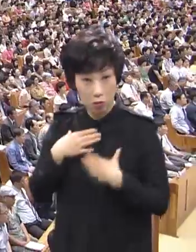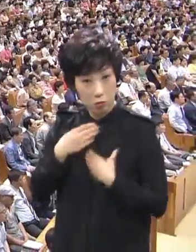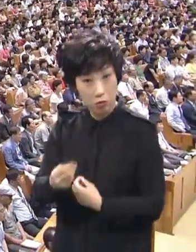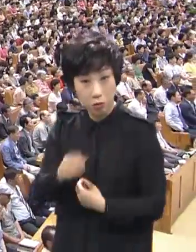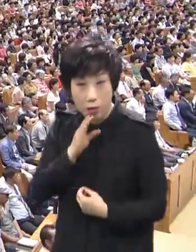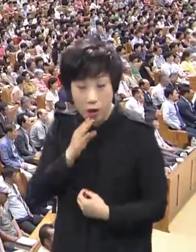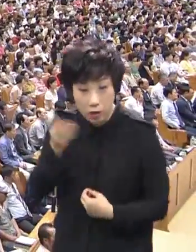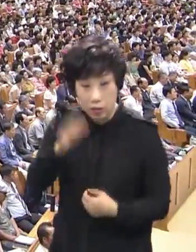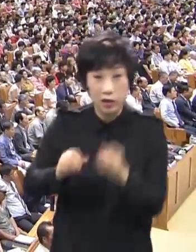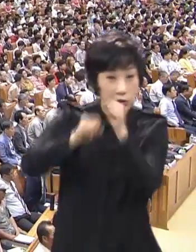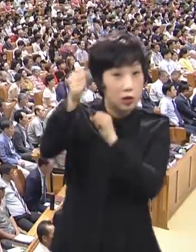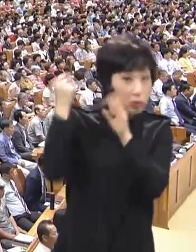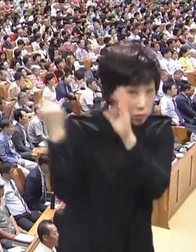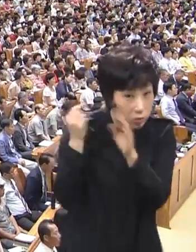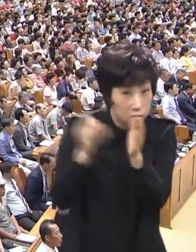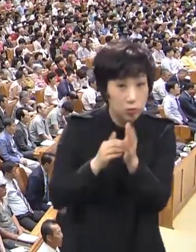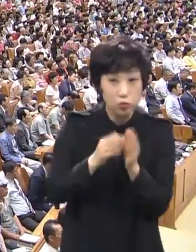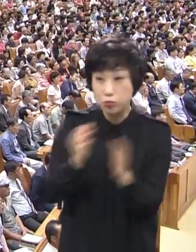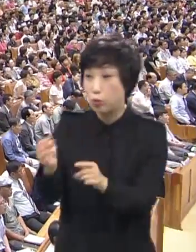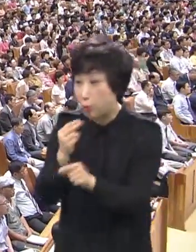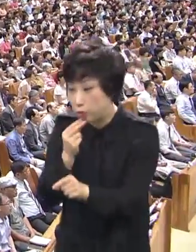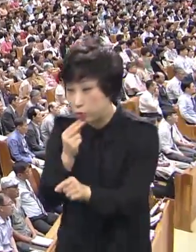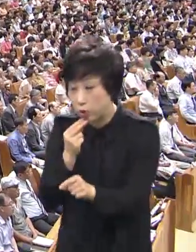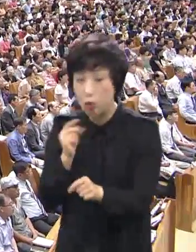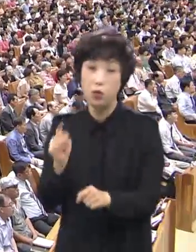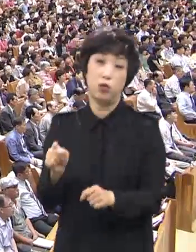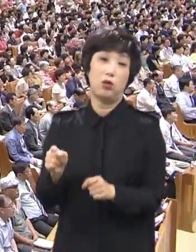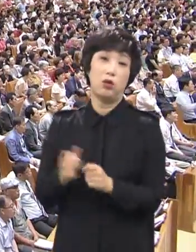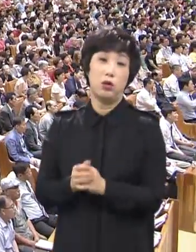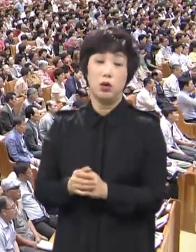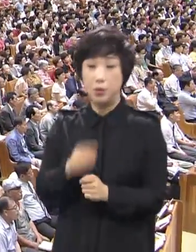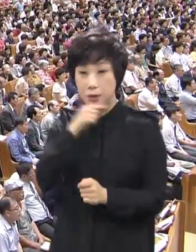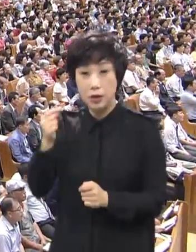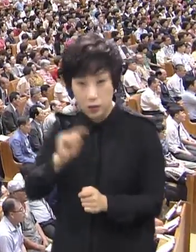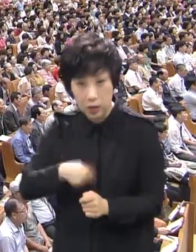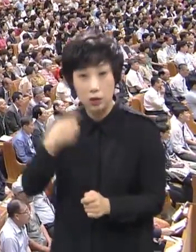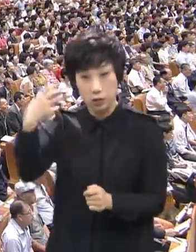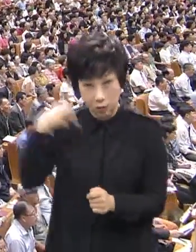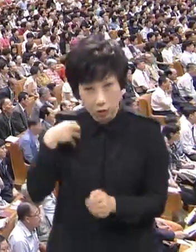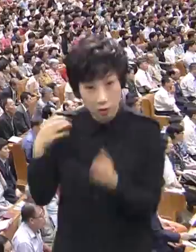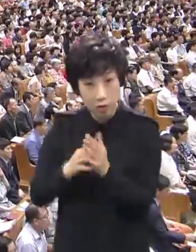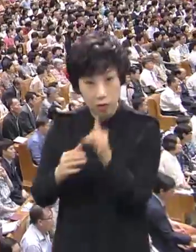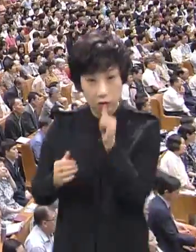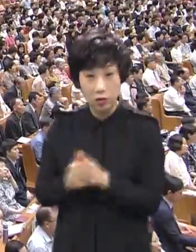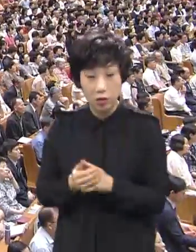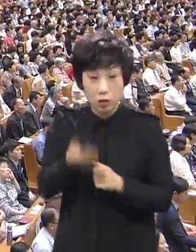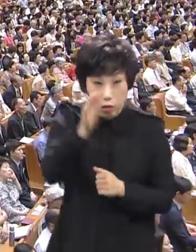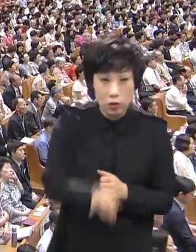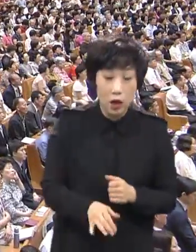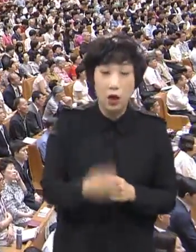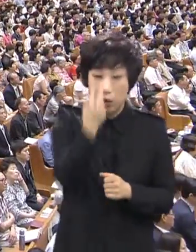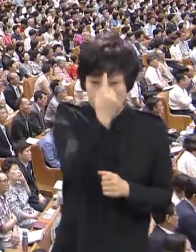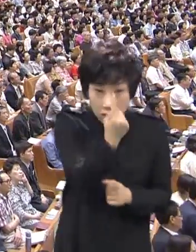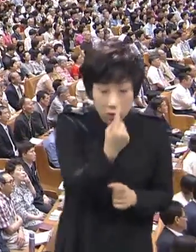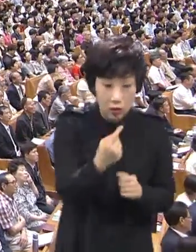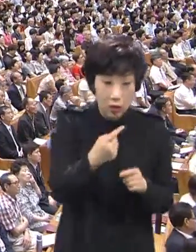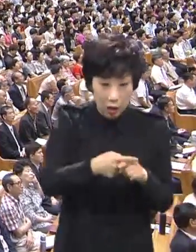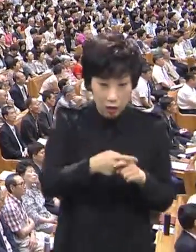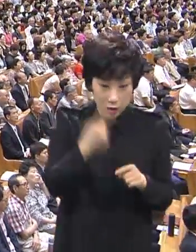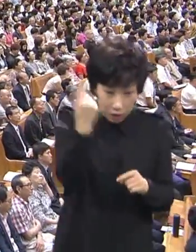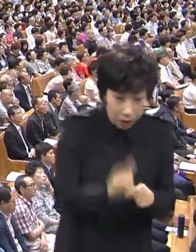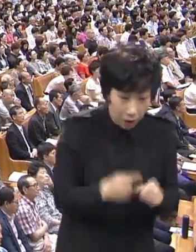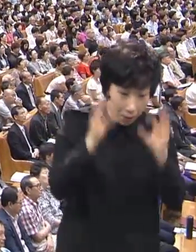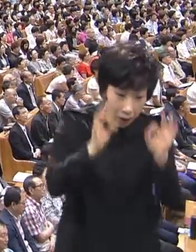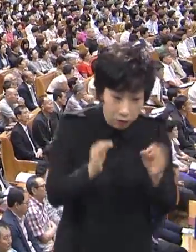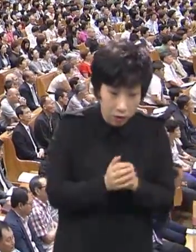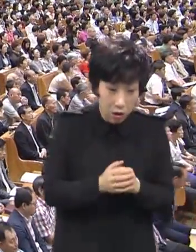것이나 나팔 소리를 듣고도 경비를 하지 아니하였으니 그 피가 자기에게로 돌아가리라 그러나 파수꾼이 칼이 임함을 보고도